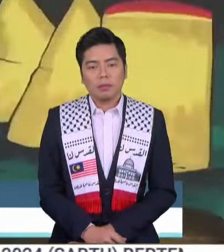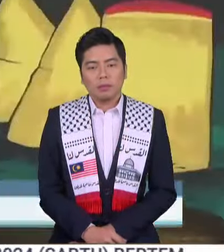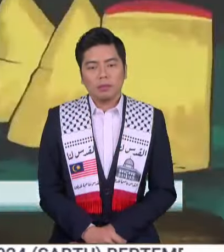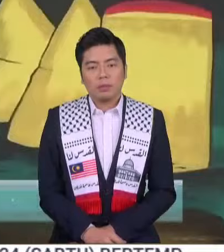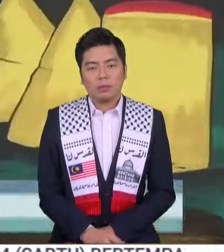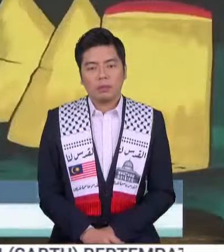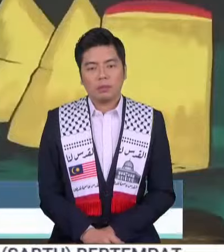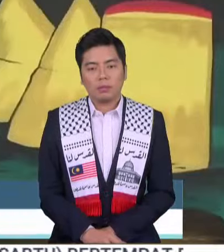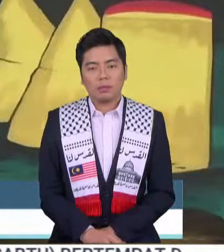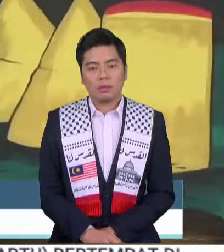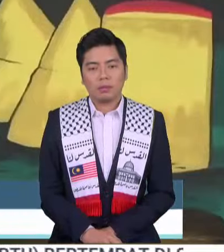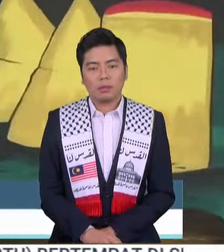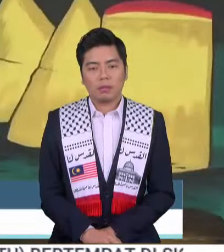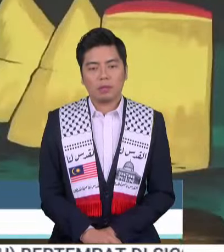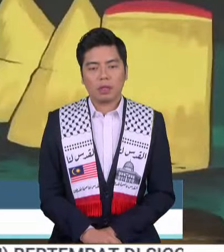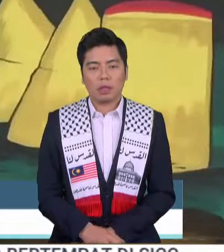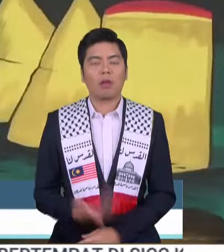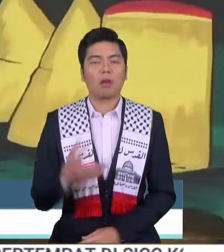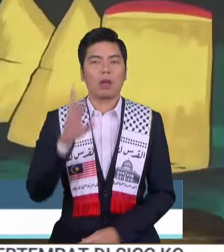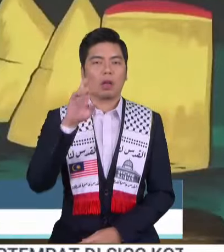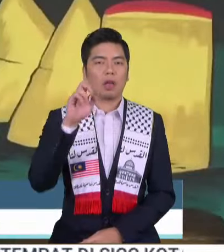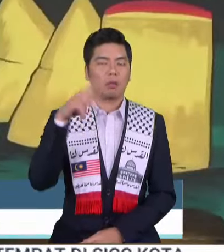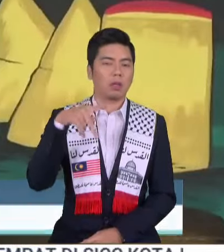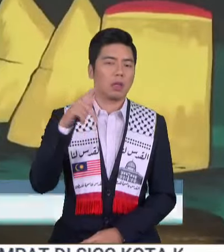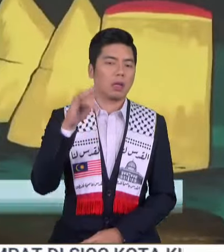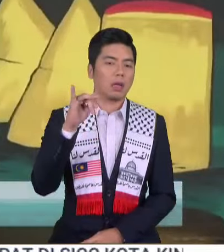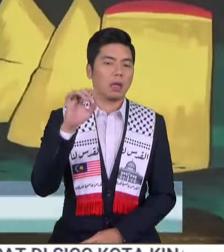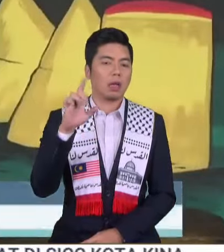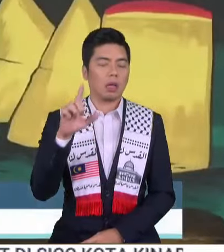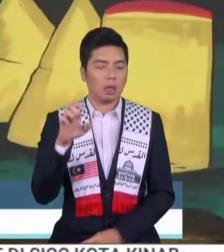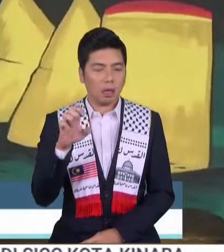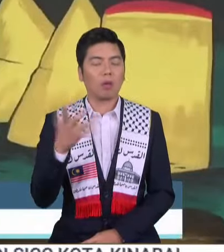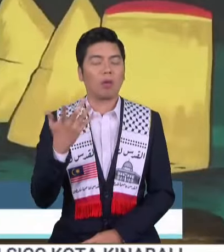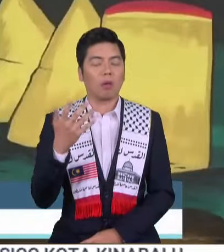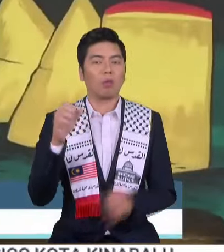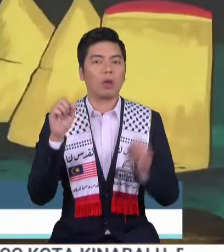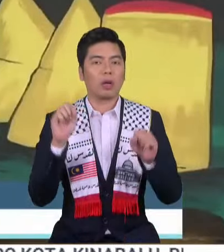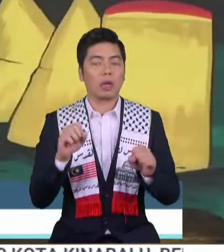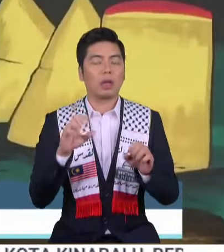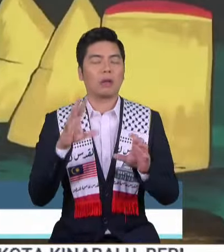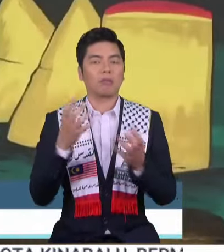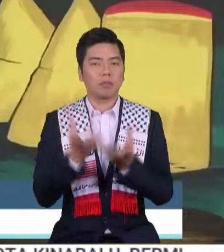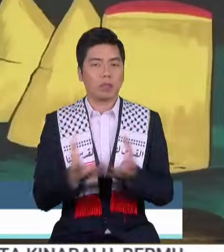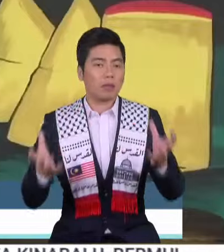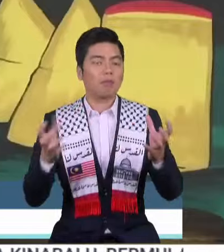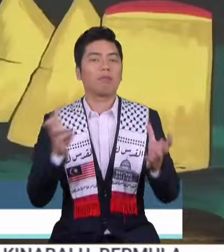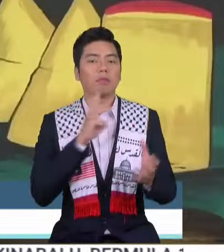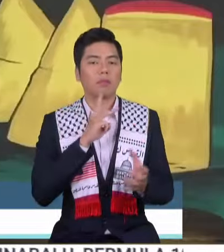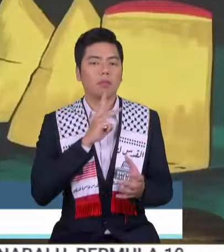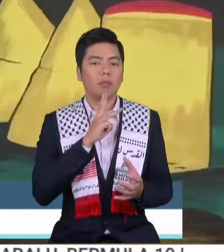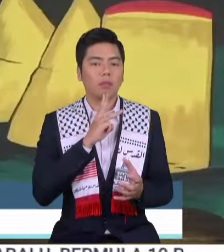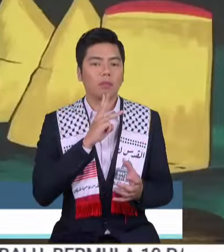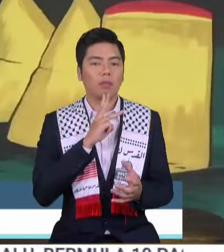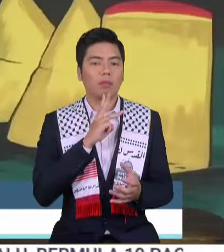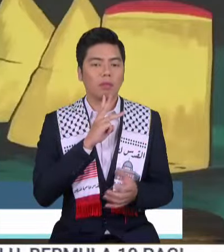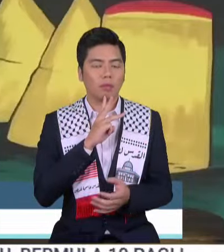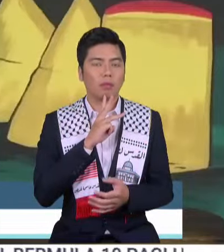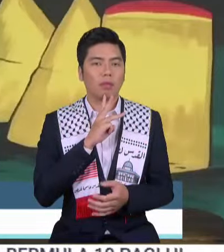ada kita rendam. Kalau reta kita rendam dalam air batu dan bekas air. Terpasang